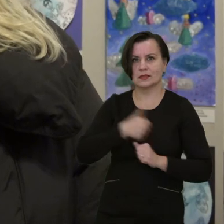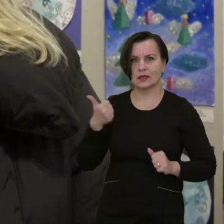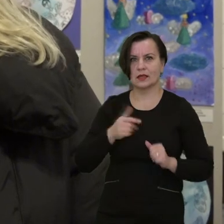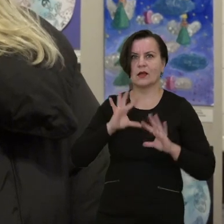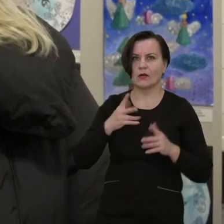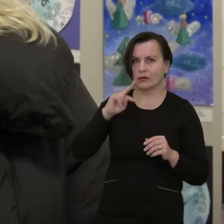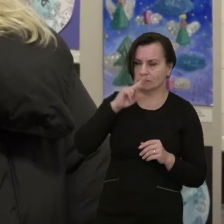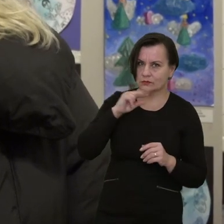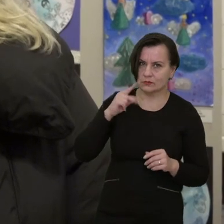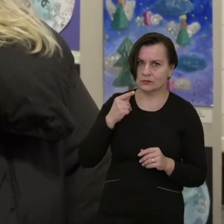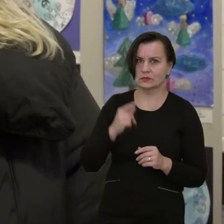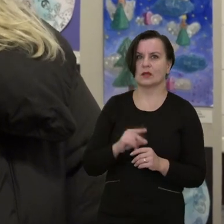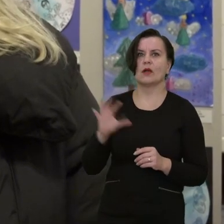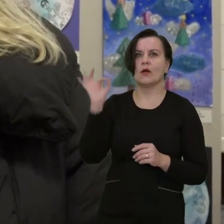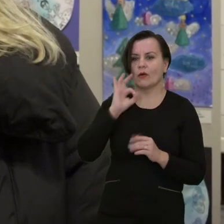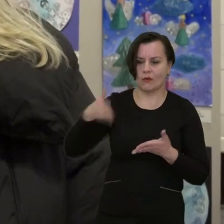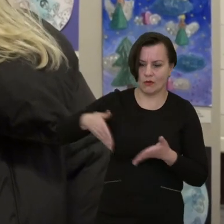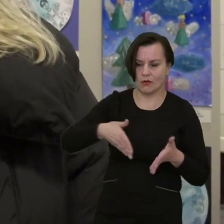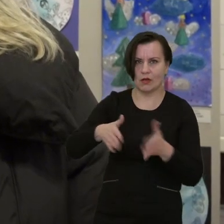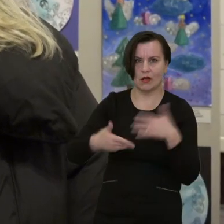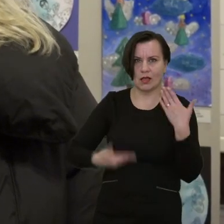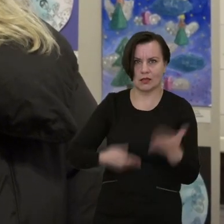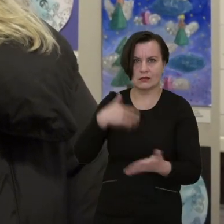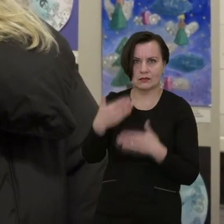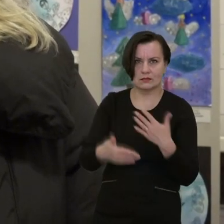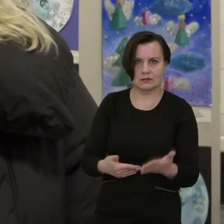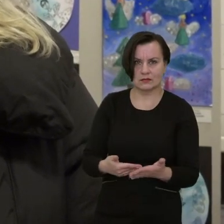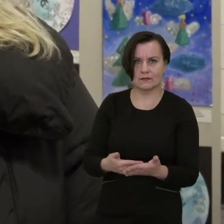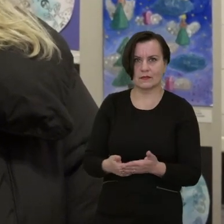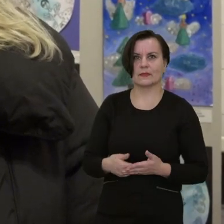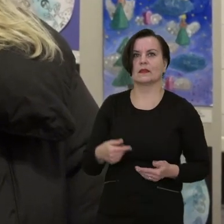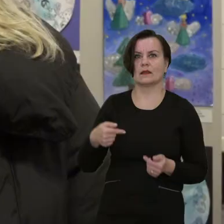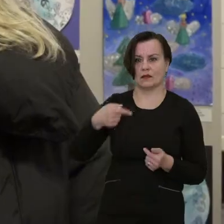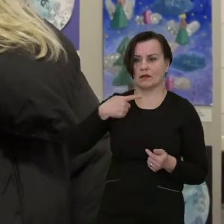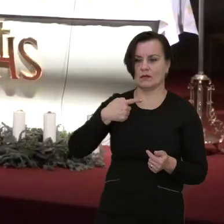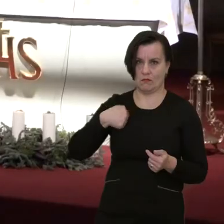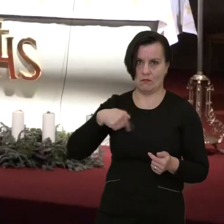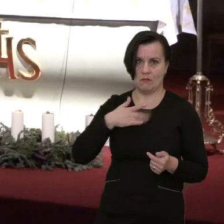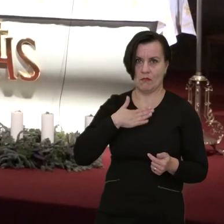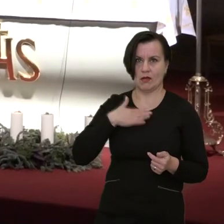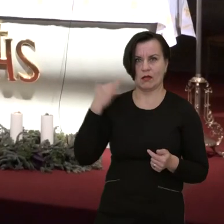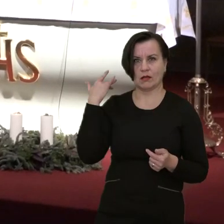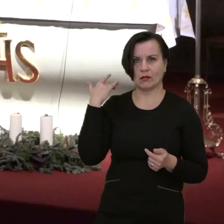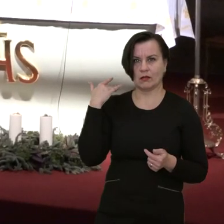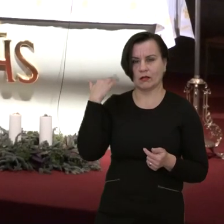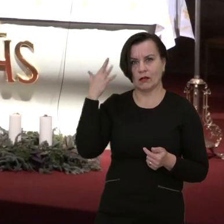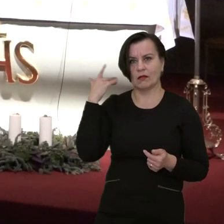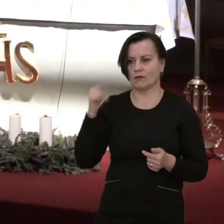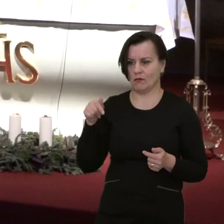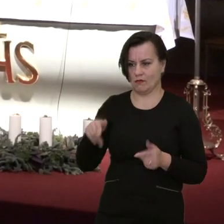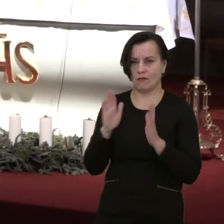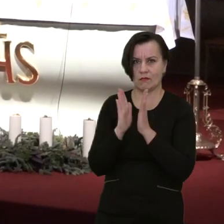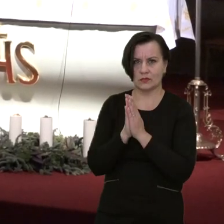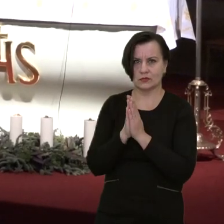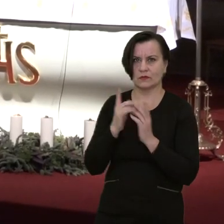kuo nusidėjome, kaip turime, kokiu keliu turime eiti. Ir man atrodo, kad šios mišios labai